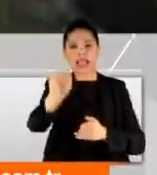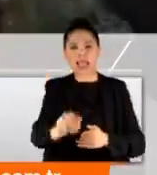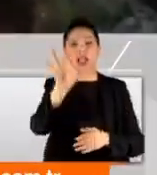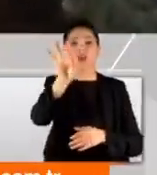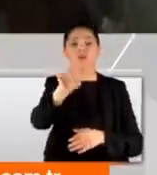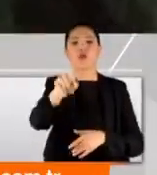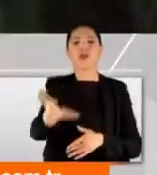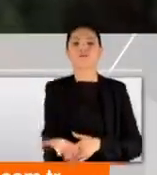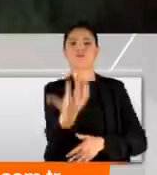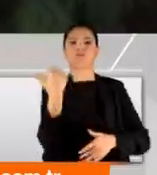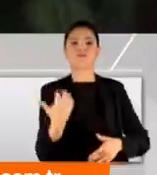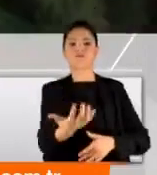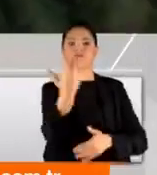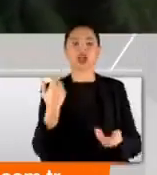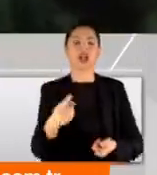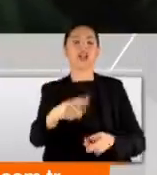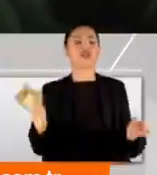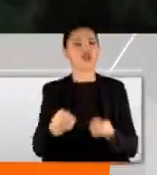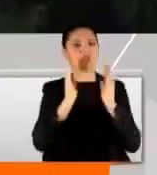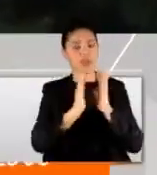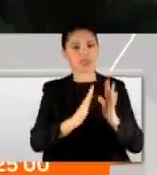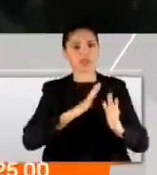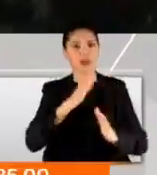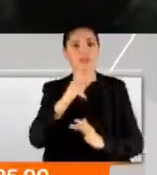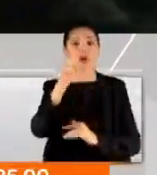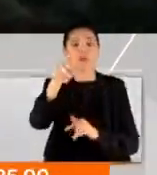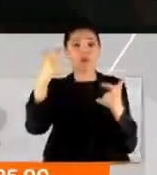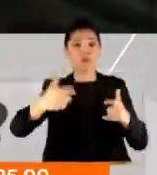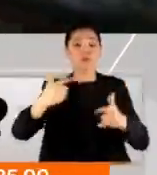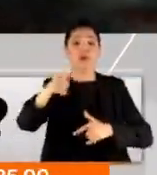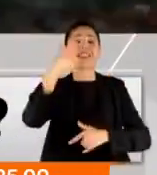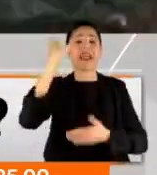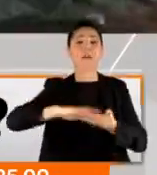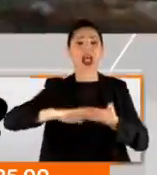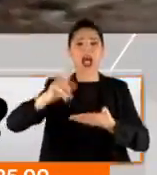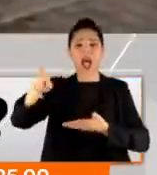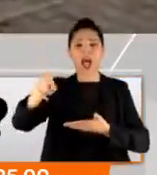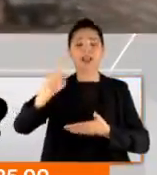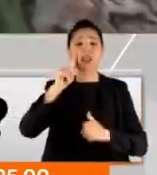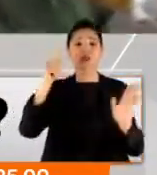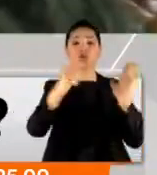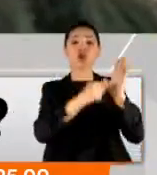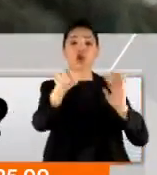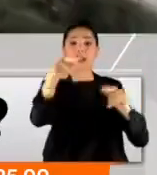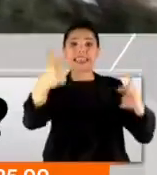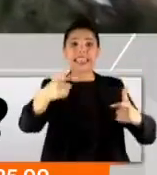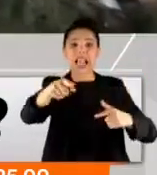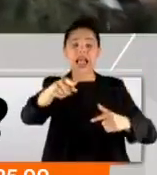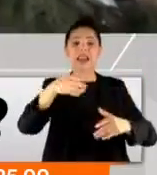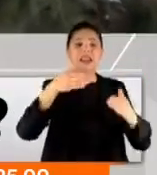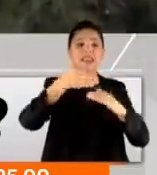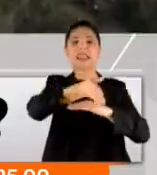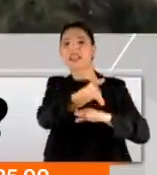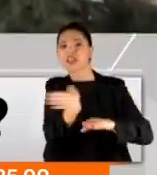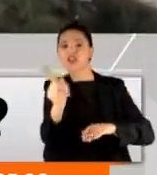an burada, onlar da çalışmalarını devam ettiriyorlar. Ve şu an bulunduğumuz, kameraman arkadaşımın gösterdiği bir nokta tam giriş